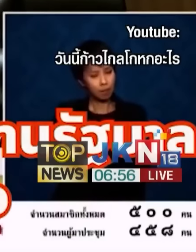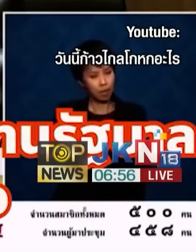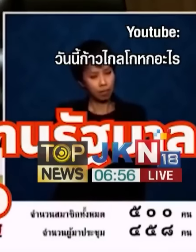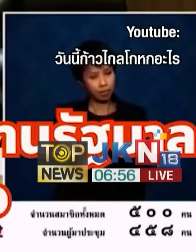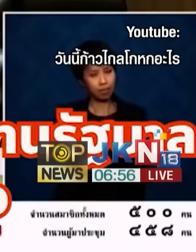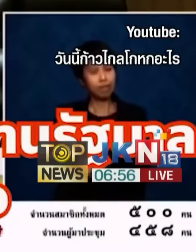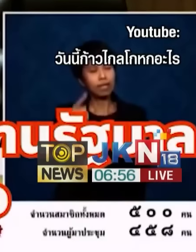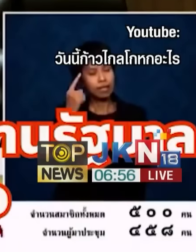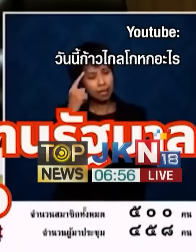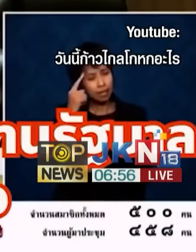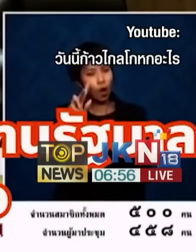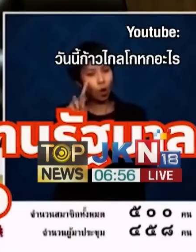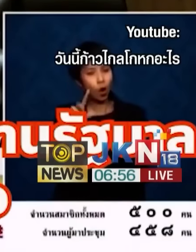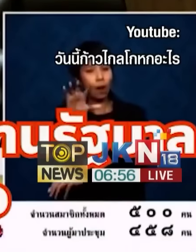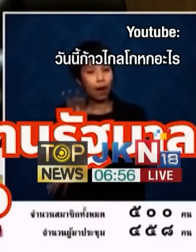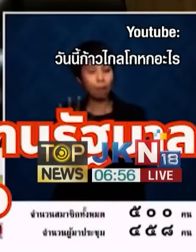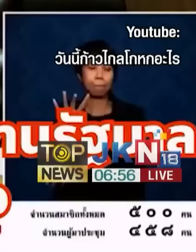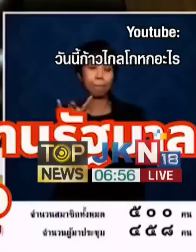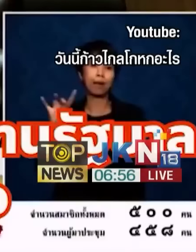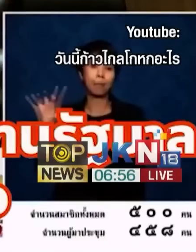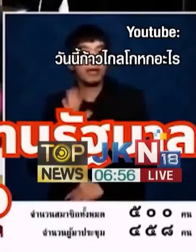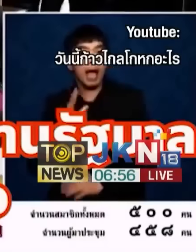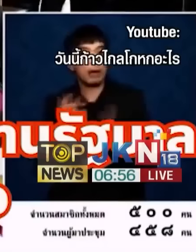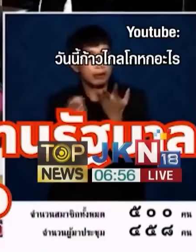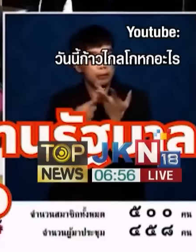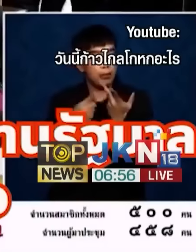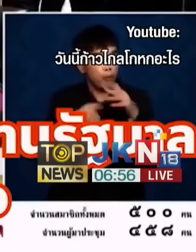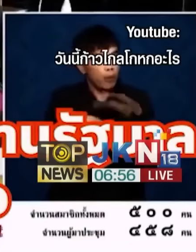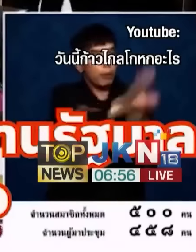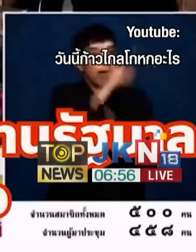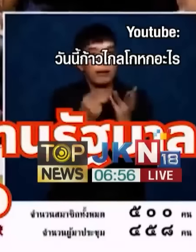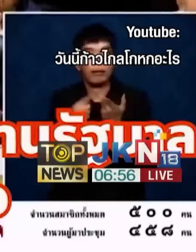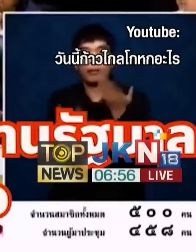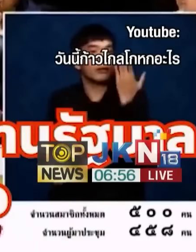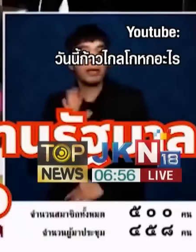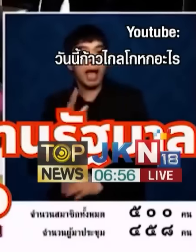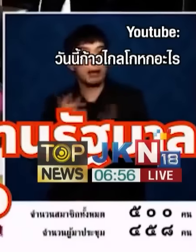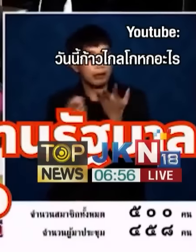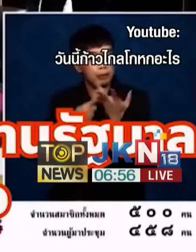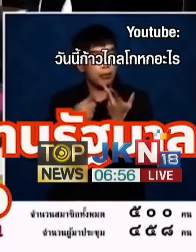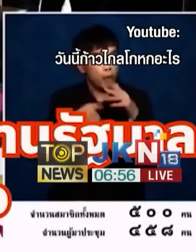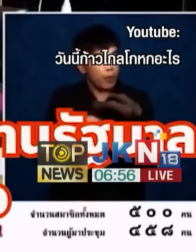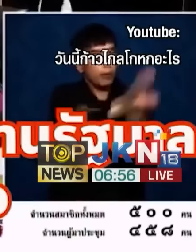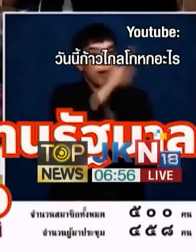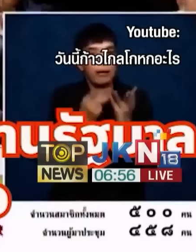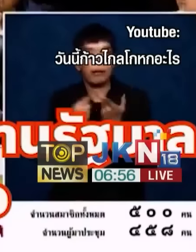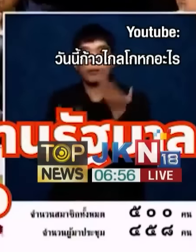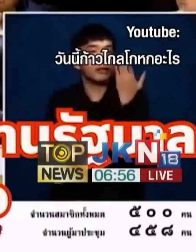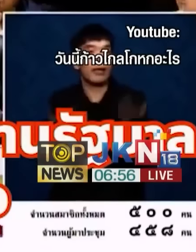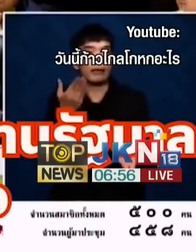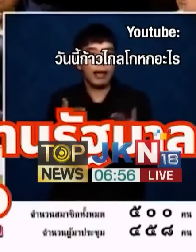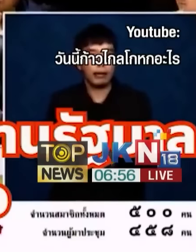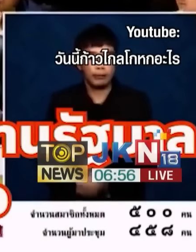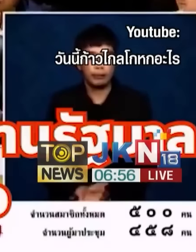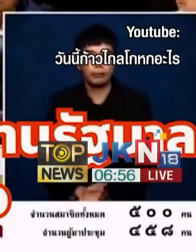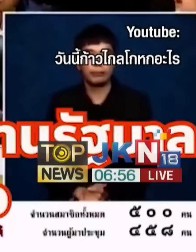ม่ได้ร่วมในครั้งนี ้ไปดูบรรยากาศระหว่างที่มีการตอบโต้กันนะฮะ ก็ลองดูครับขอบคุณประชุมก็ลองดูครับข